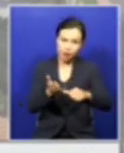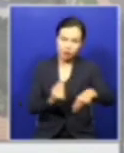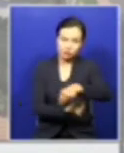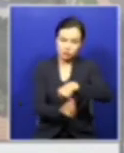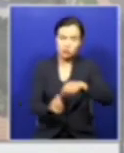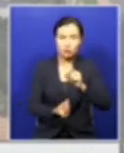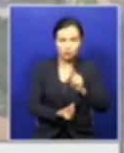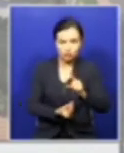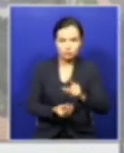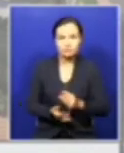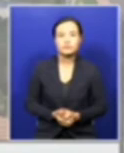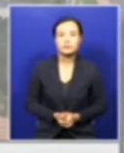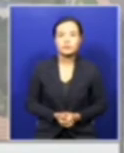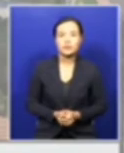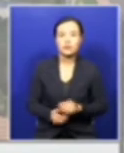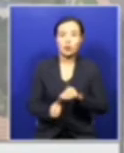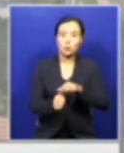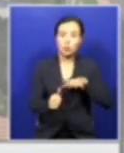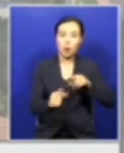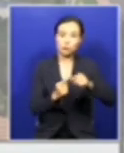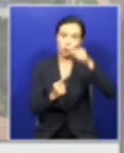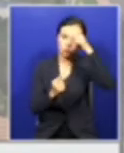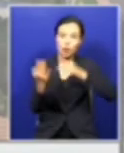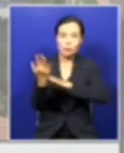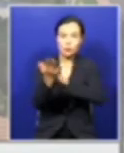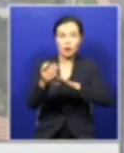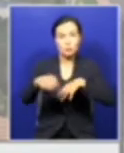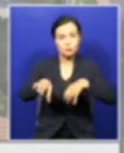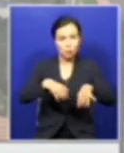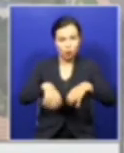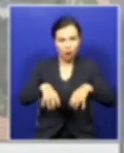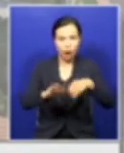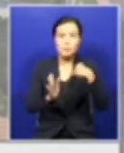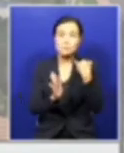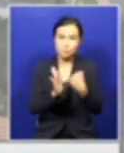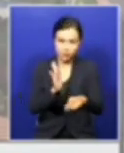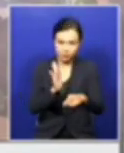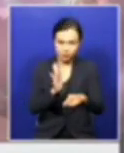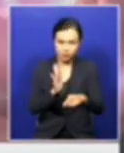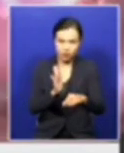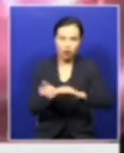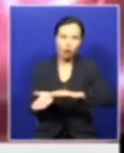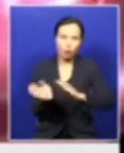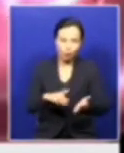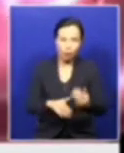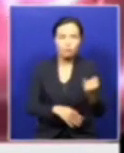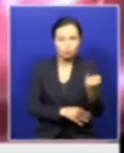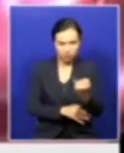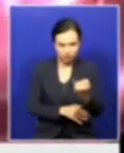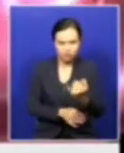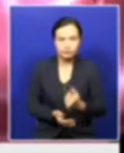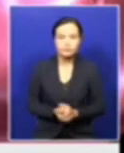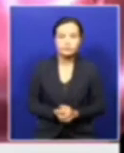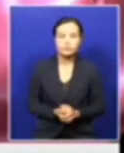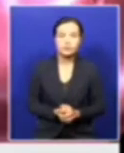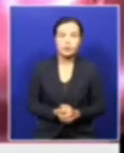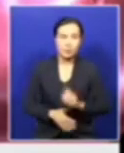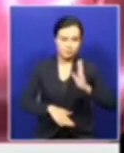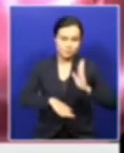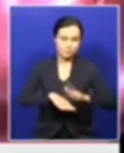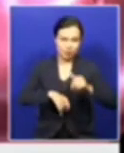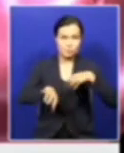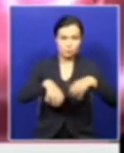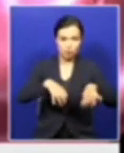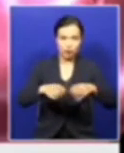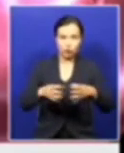จที่ผู้นำประเทศของเราบริหารประเทศผิดพลาดและล้มเหลวค่ะนักบริหารมืออาชีพจาก